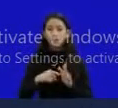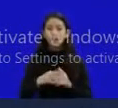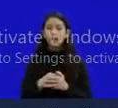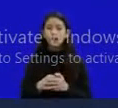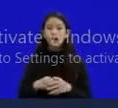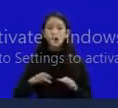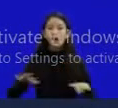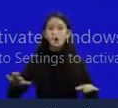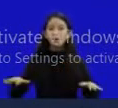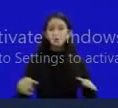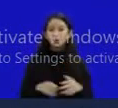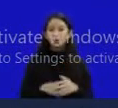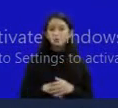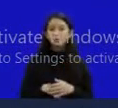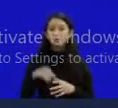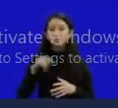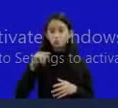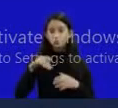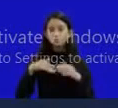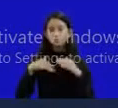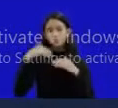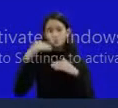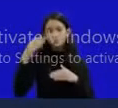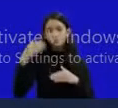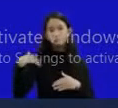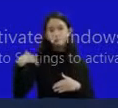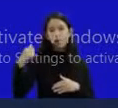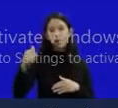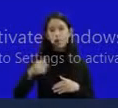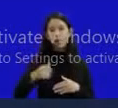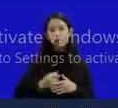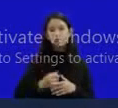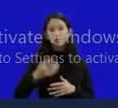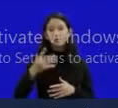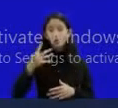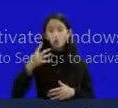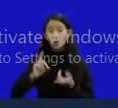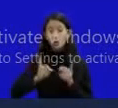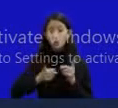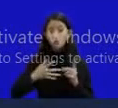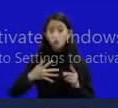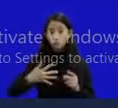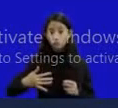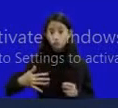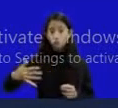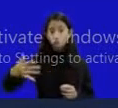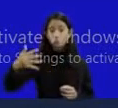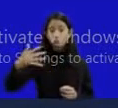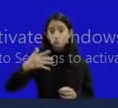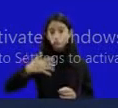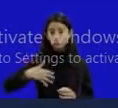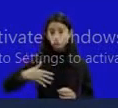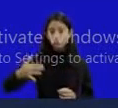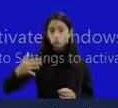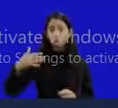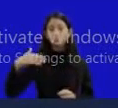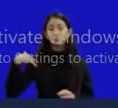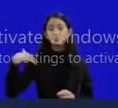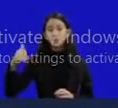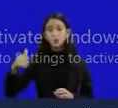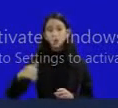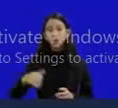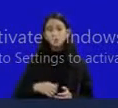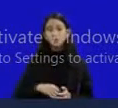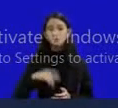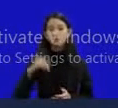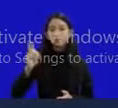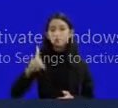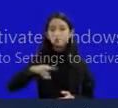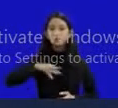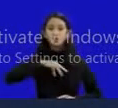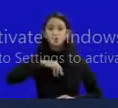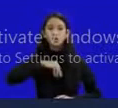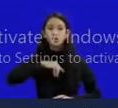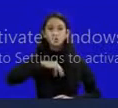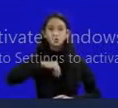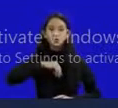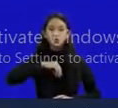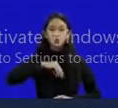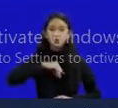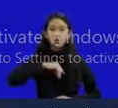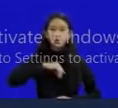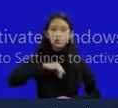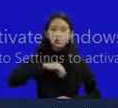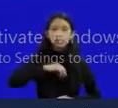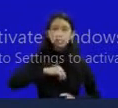hal yang nyata dan bisa sekali kalau terus-menerus dilaksanakan bisa menjadi suatu resiko yang